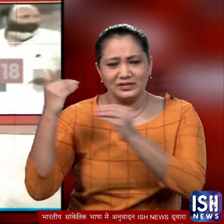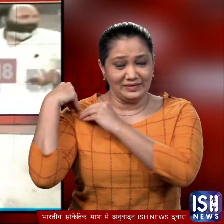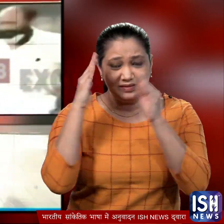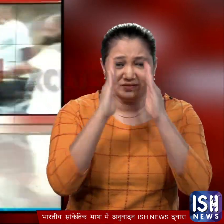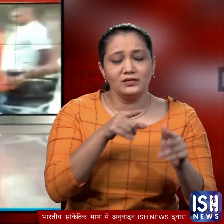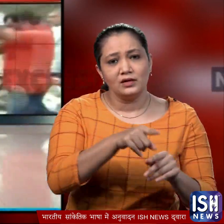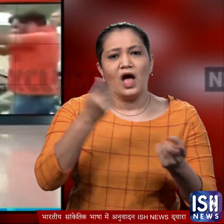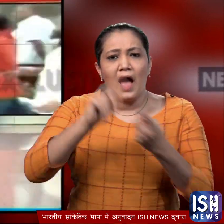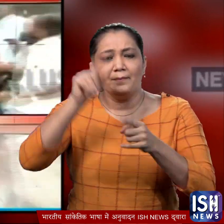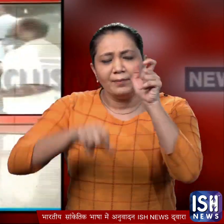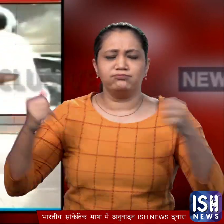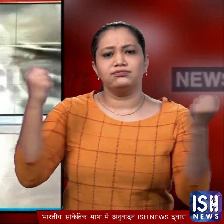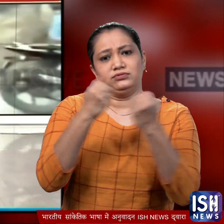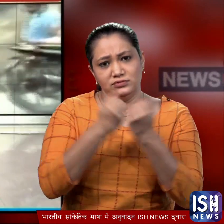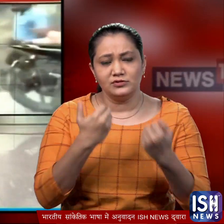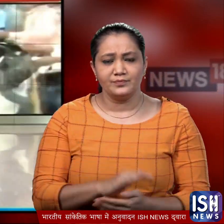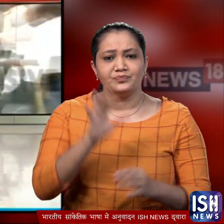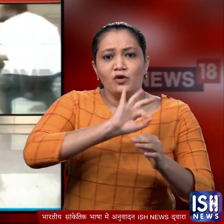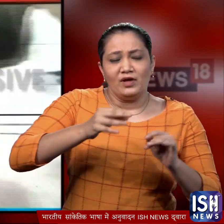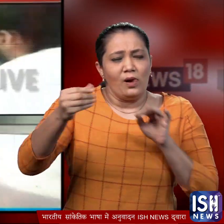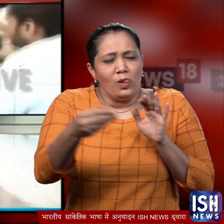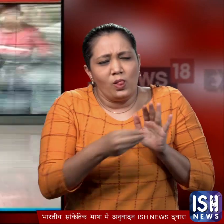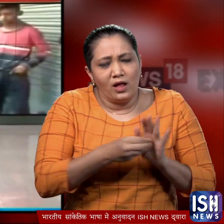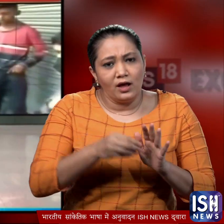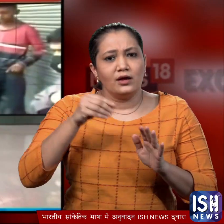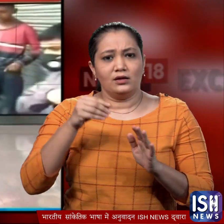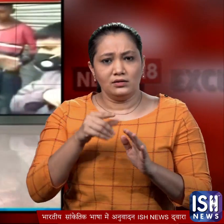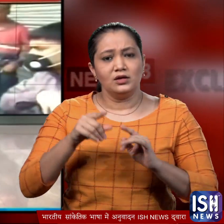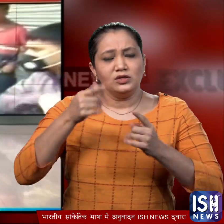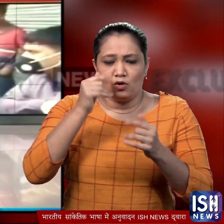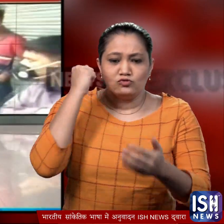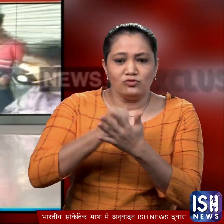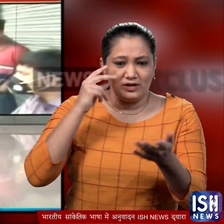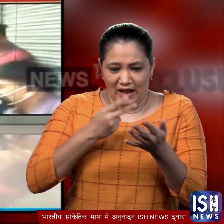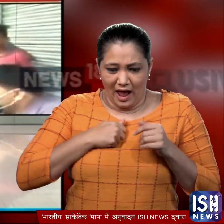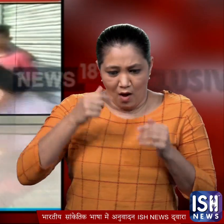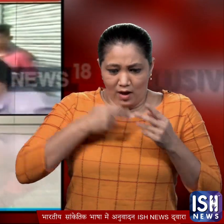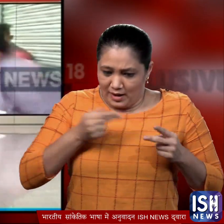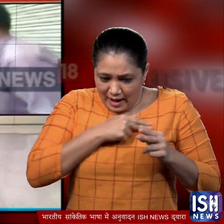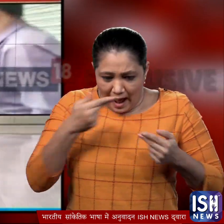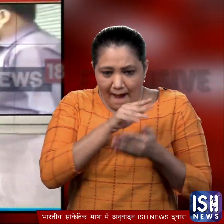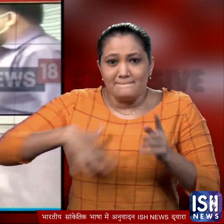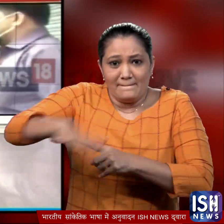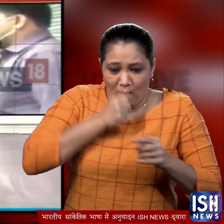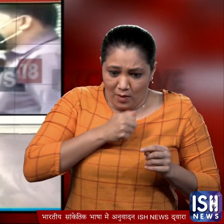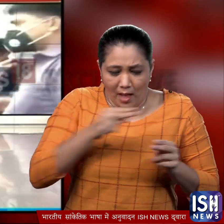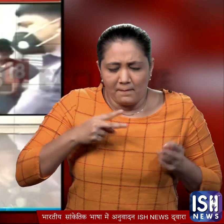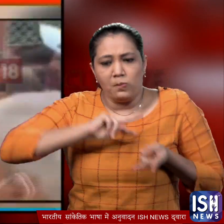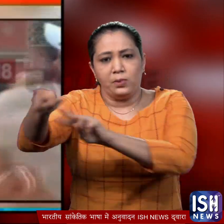की गई। कुछ लोगों ने आरोप लगाया कि उस अधिकारी ने रिश्वत लेकर उनकी जमीन की गलत रसीद किसी और के नाम पर काट